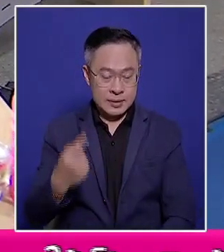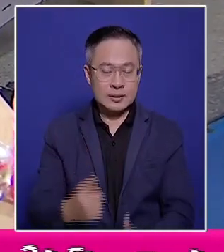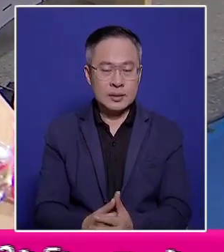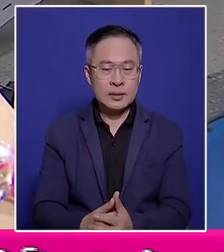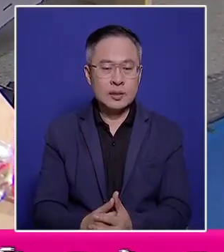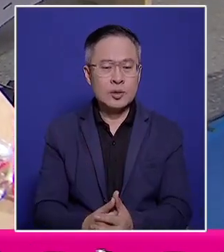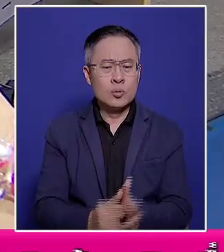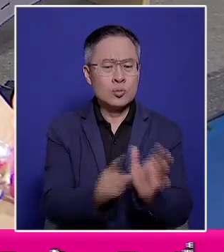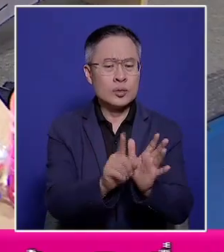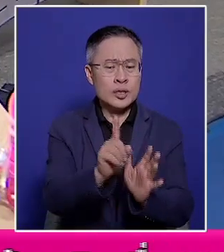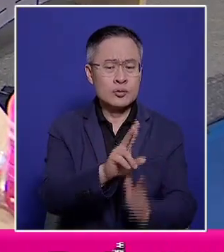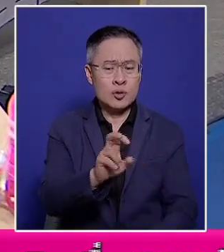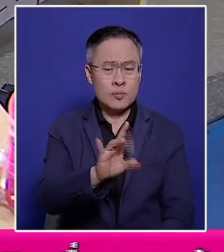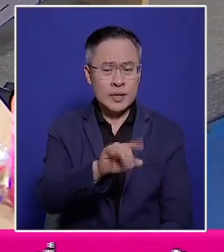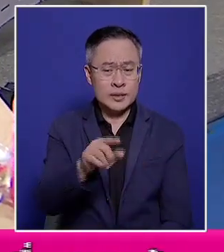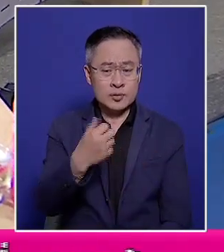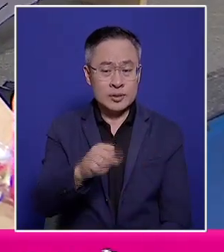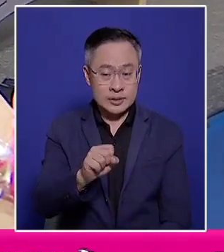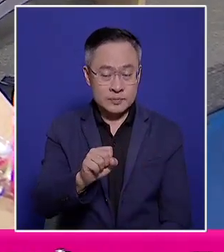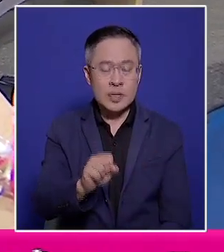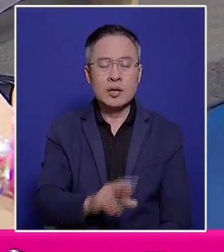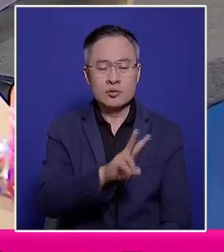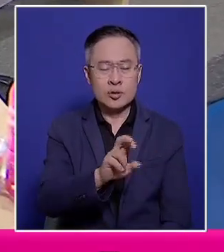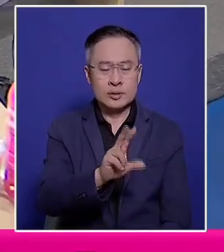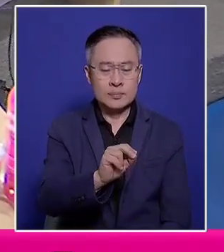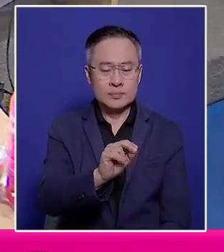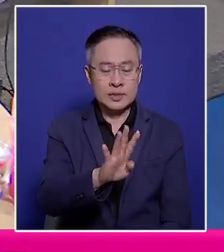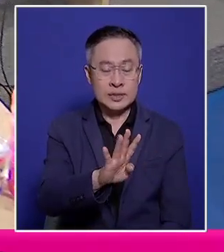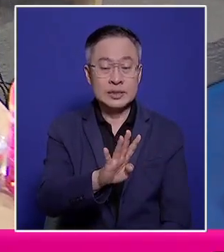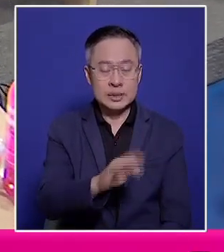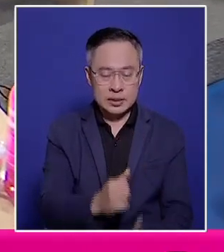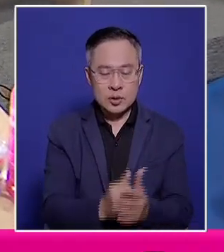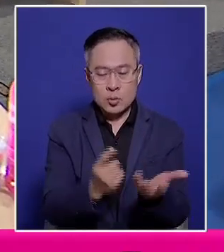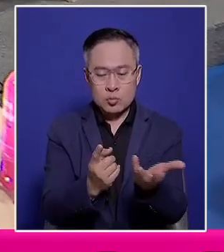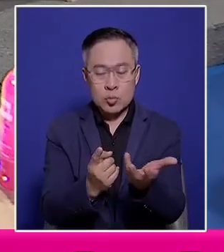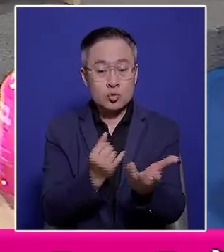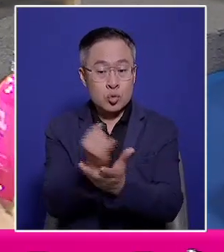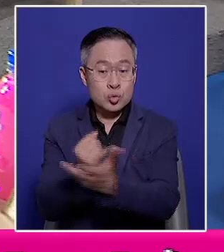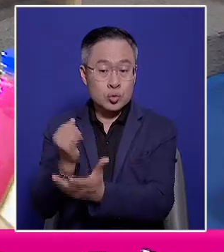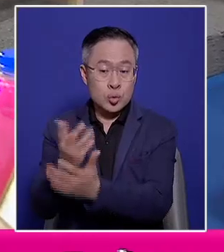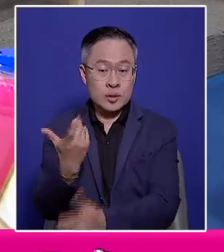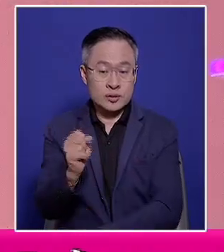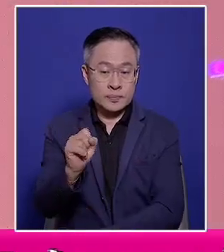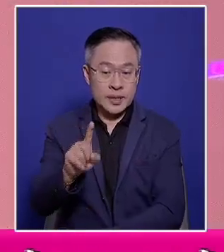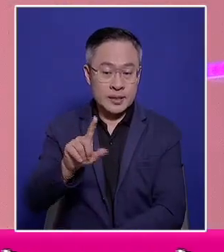ดที่208และงวดที่210ถึงงวดที่234จำนวน